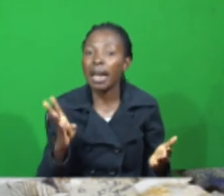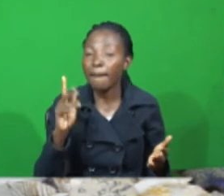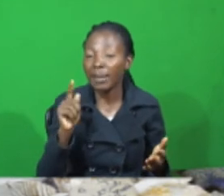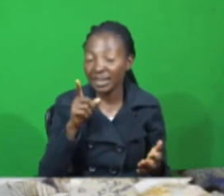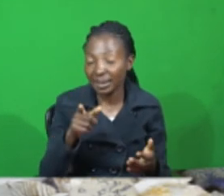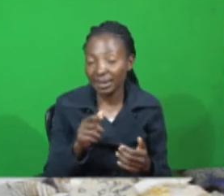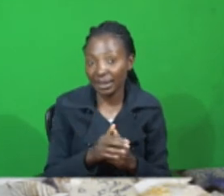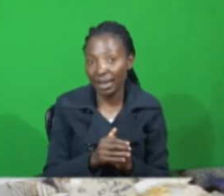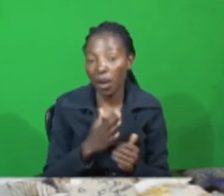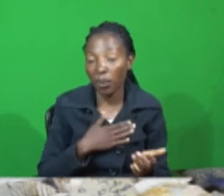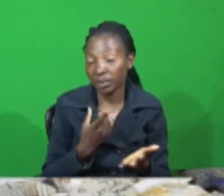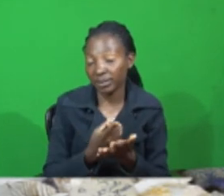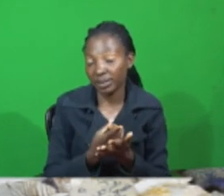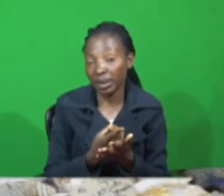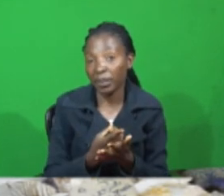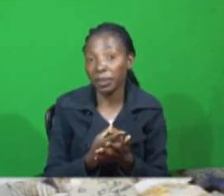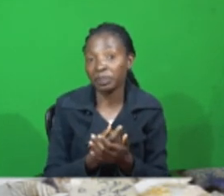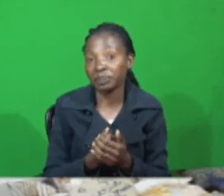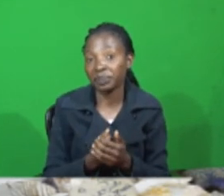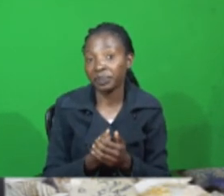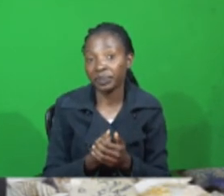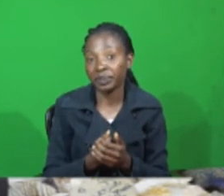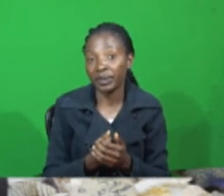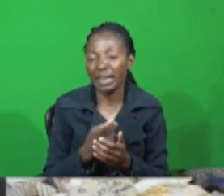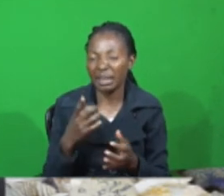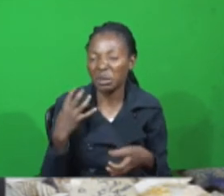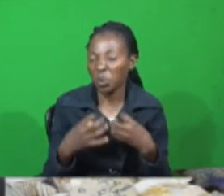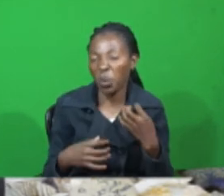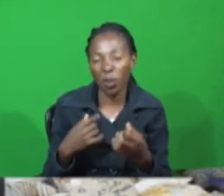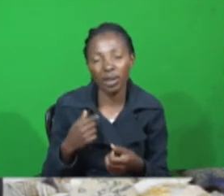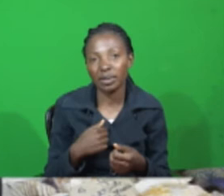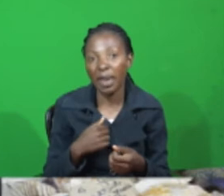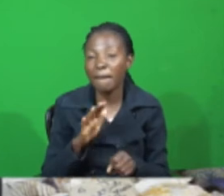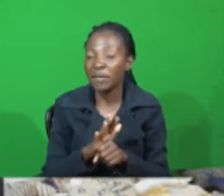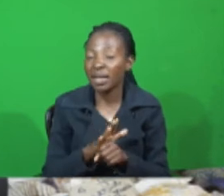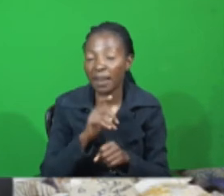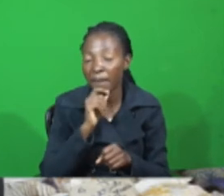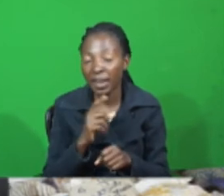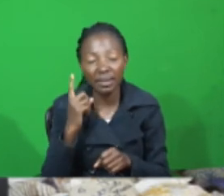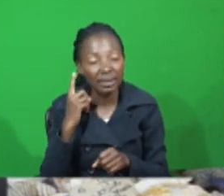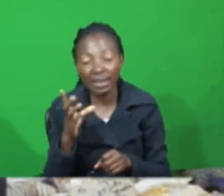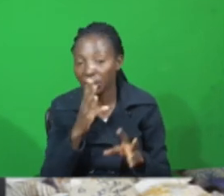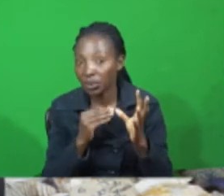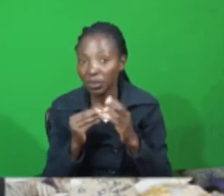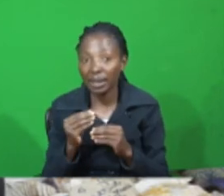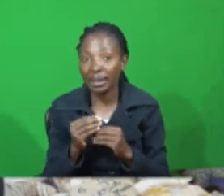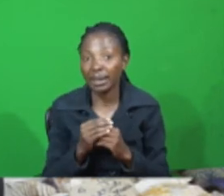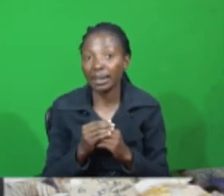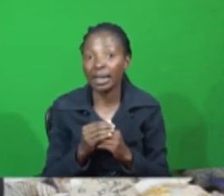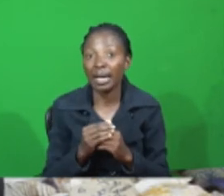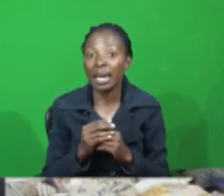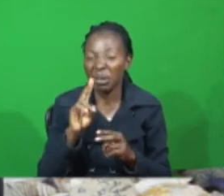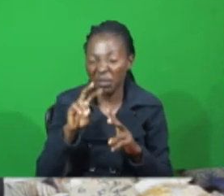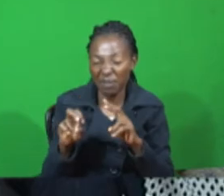kuti mubatsire pfungwa inotendera iyi elder inonditambudza varume vazhinji unonzwa uchitaura kuti no